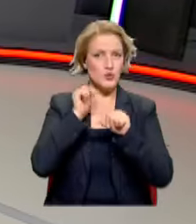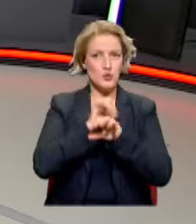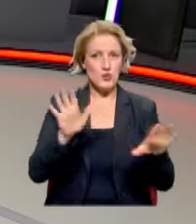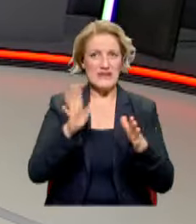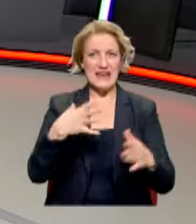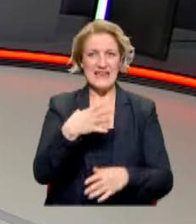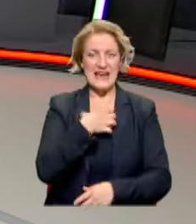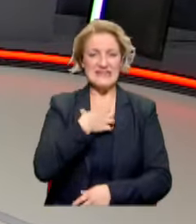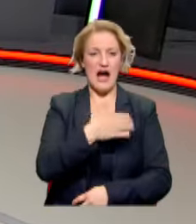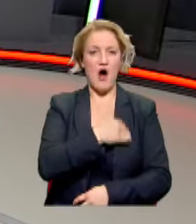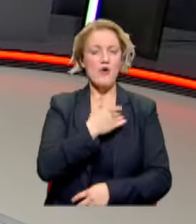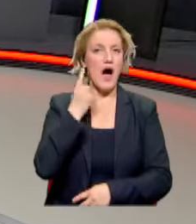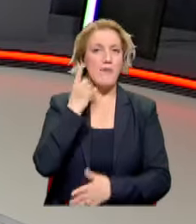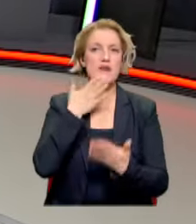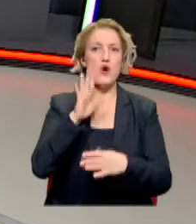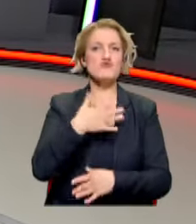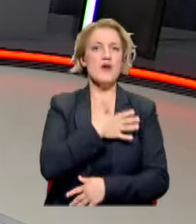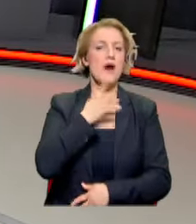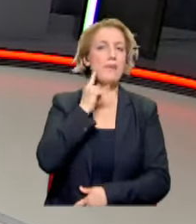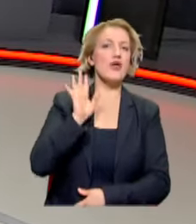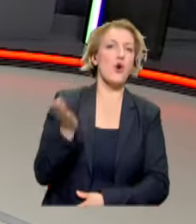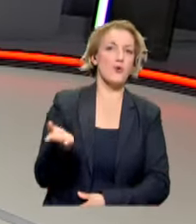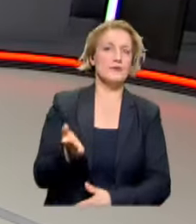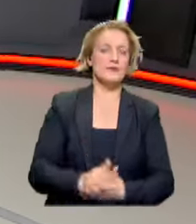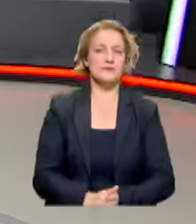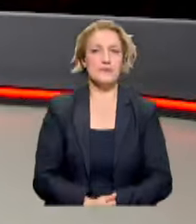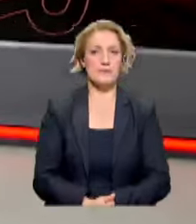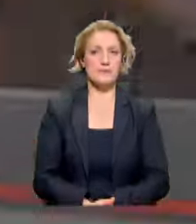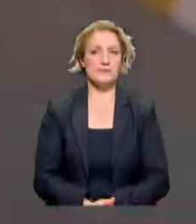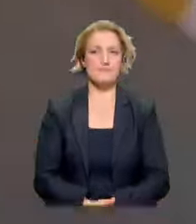Daha kendisinin avukatının haberi yok, CHP'nin haberi yok.